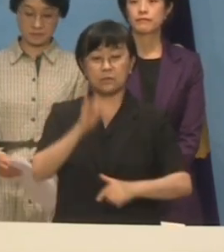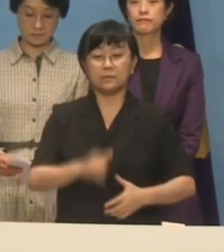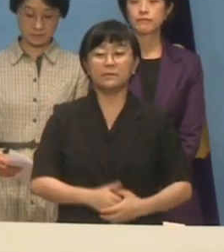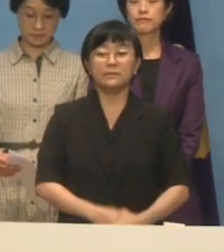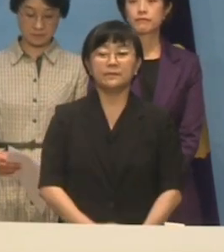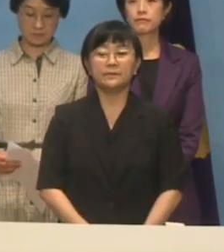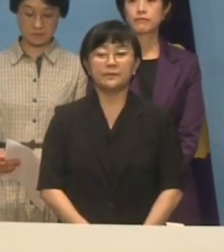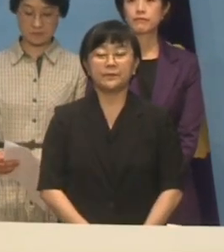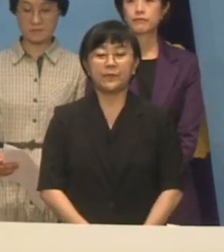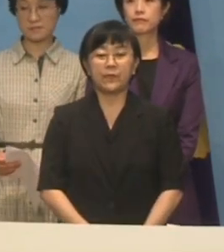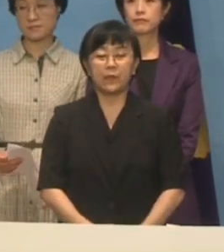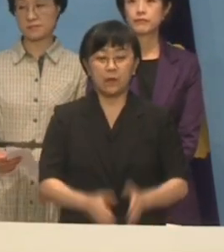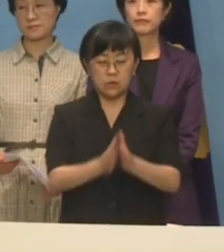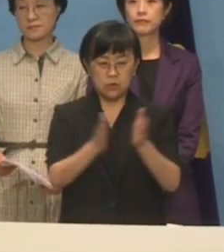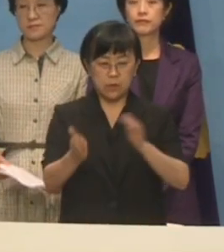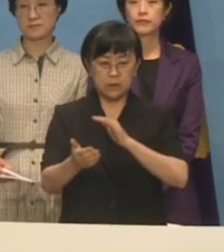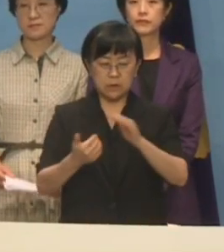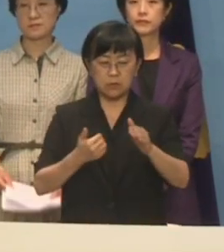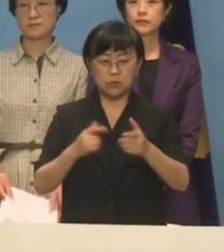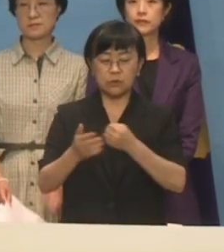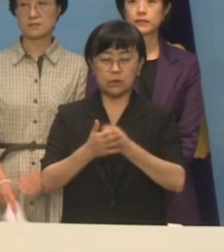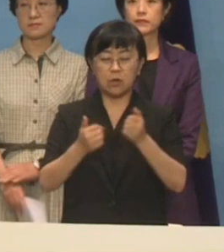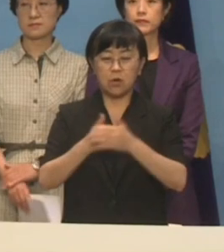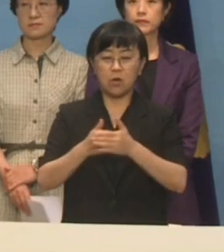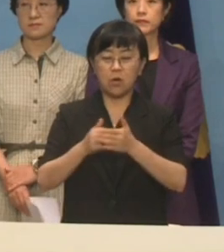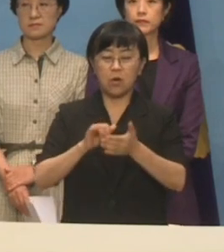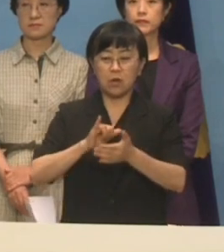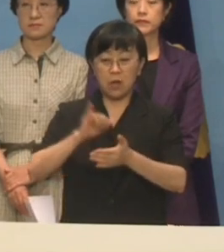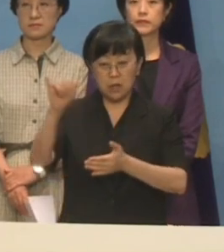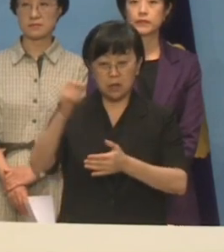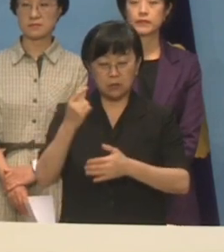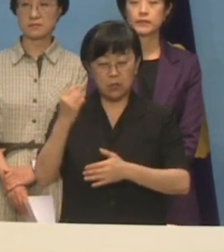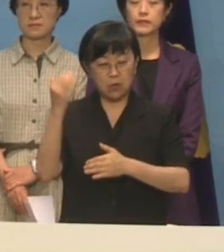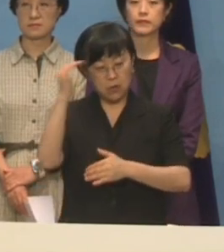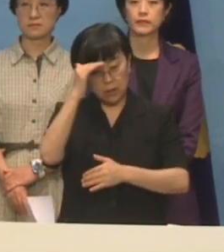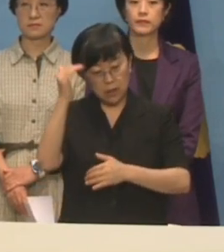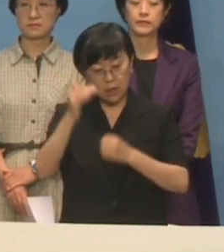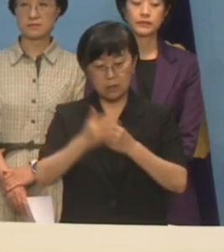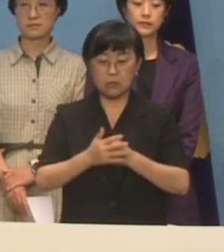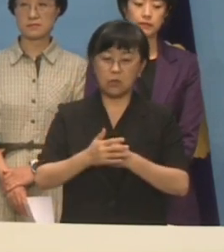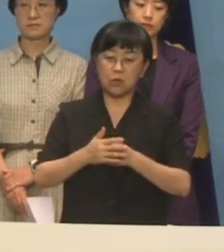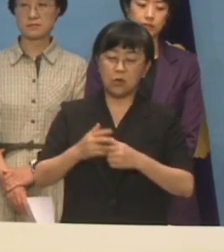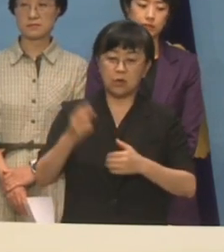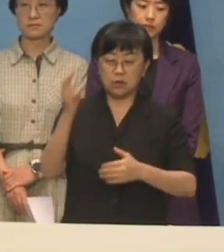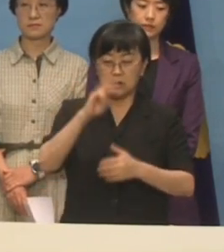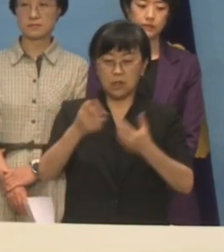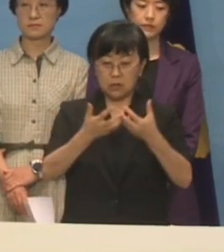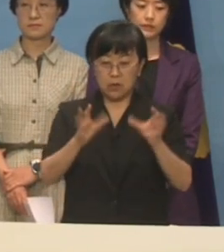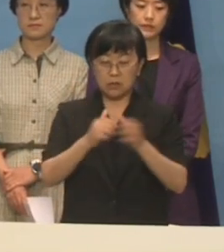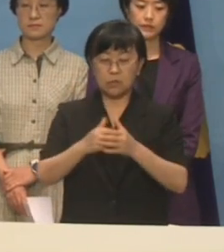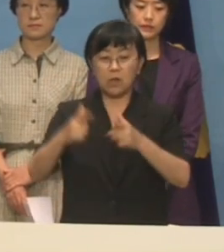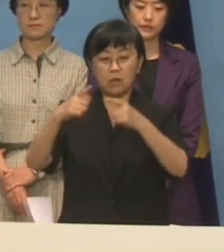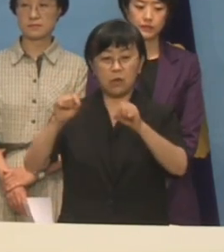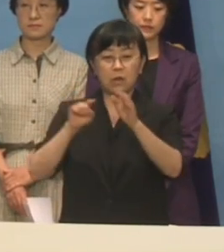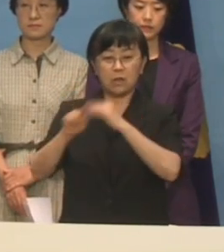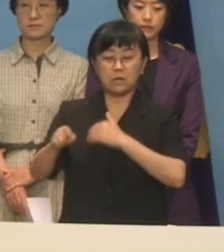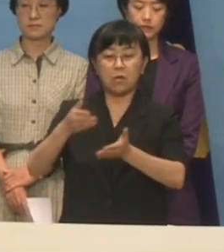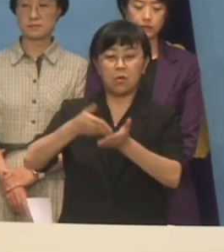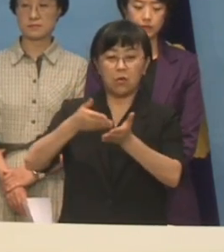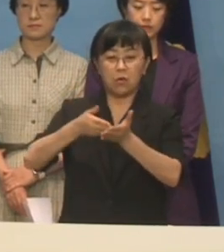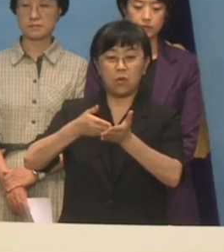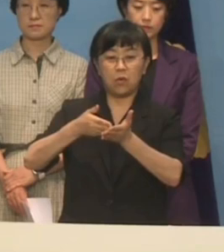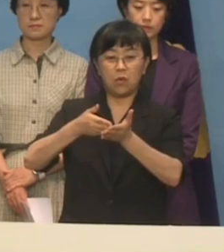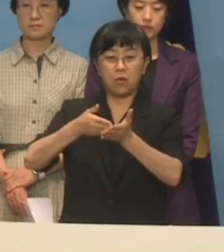있습니다. 출발 전부터 깜깜이 시찰, 관광 시찰 논란이 일었던 시찰단은 일본 현지에서 언론도